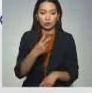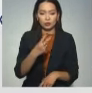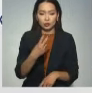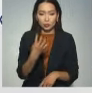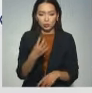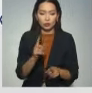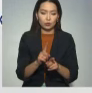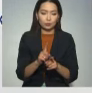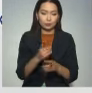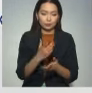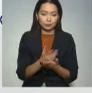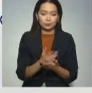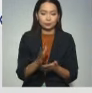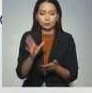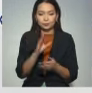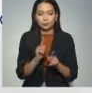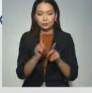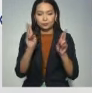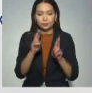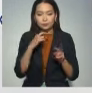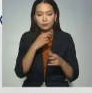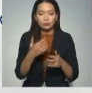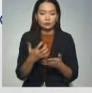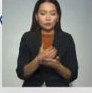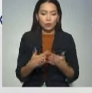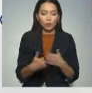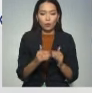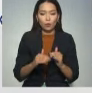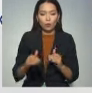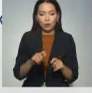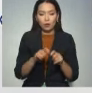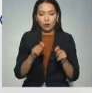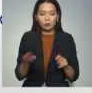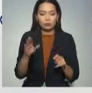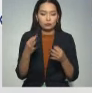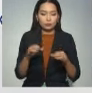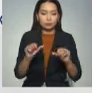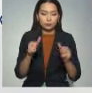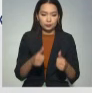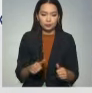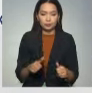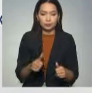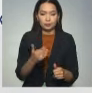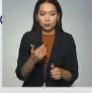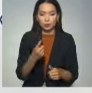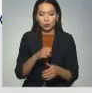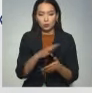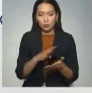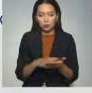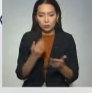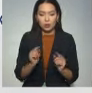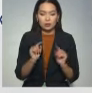бар. Қазір кодекс талаптарына сай келетін жаңа алаңдарды салу үшін 105 жер ұшаскісі рәсімделді. Қалған 119 жер телімін